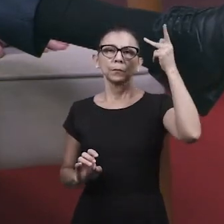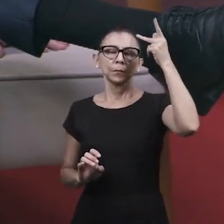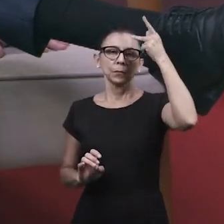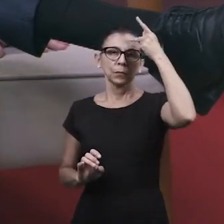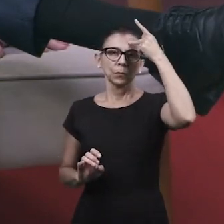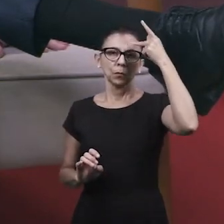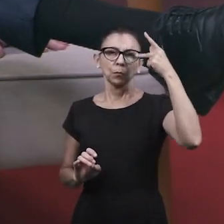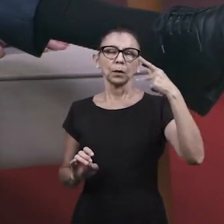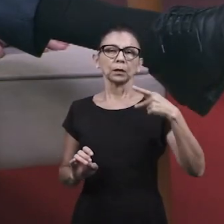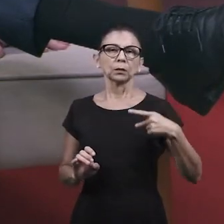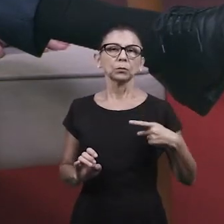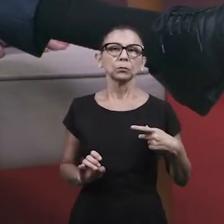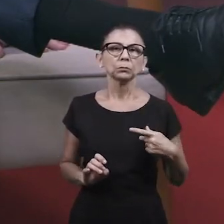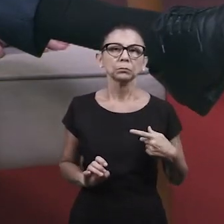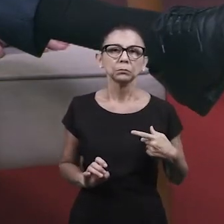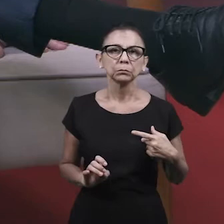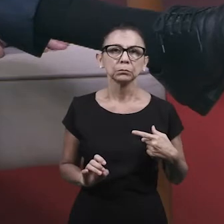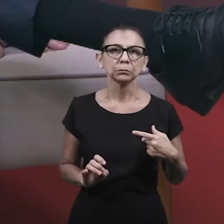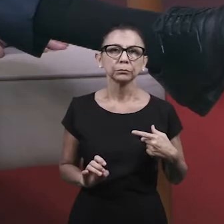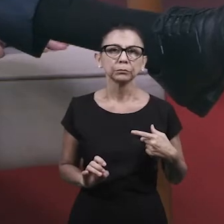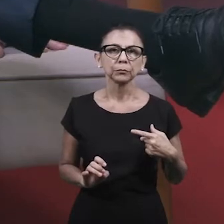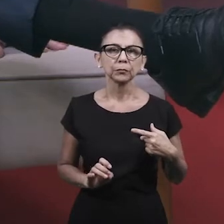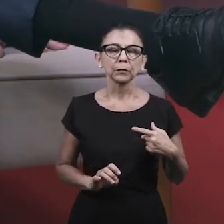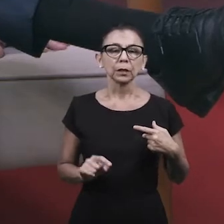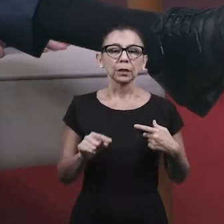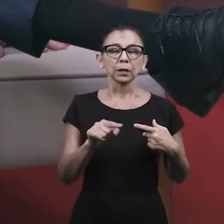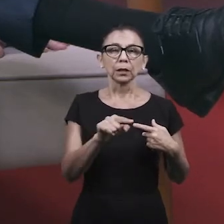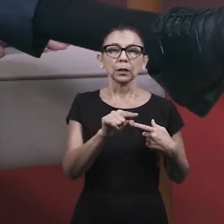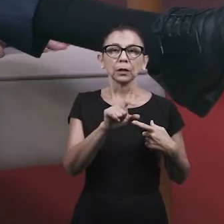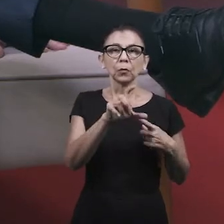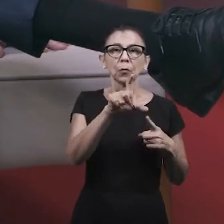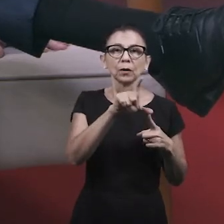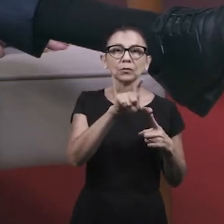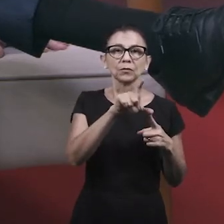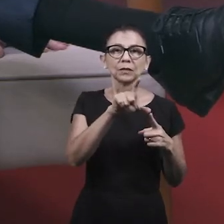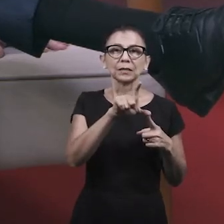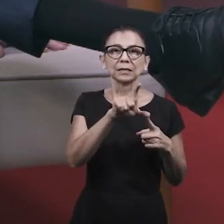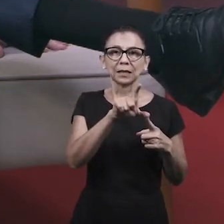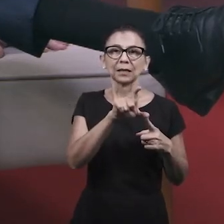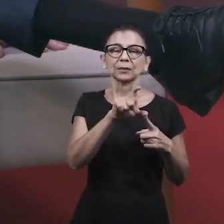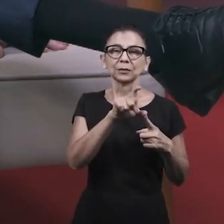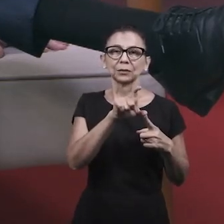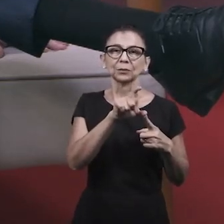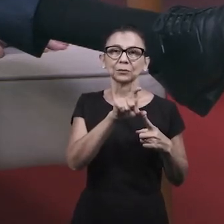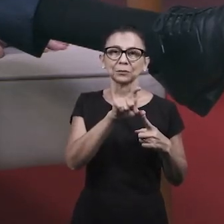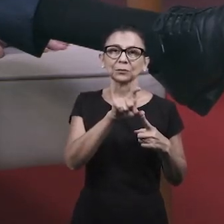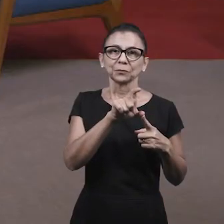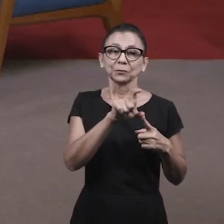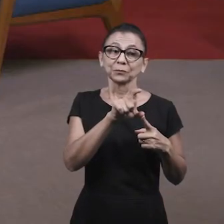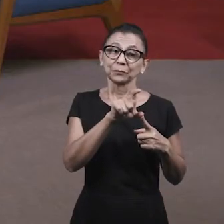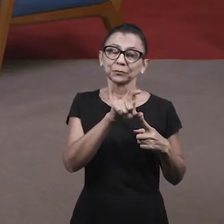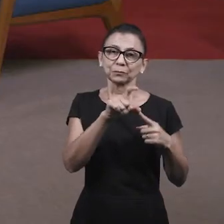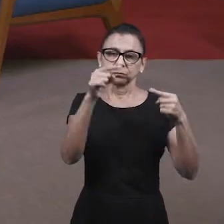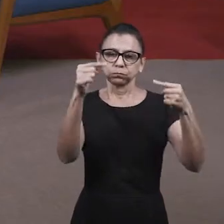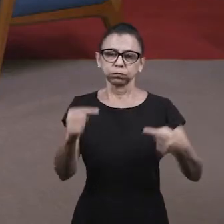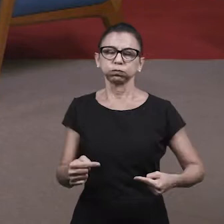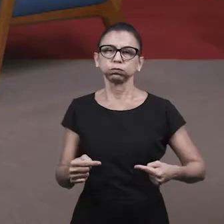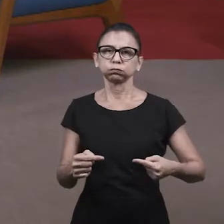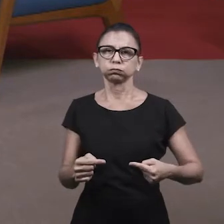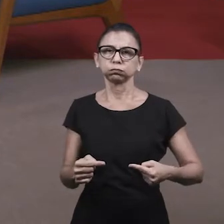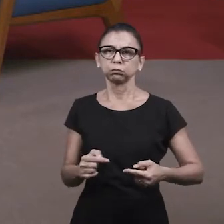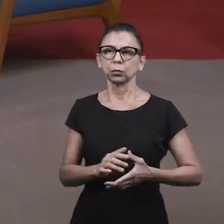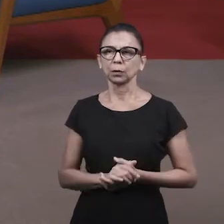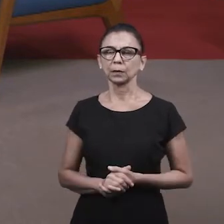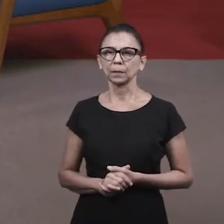un consortium. C'est une union de la chair avec l'adversaire. Le